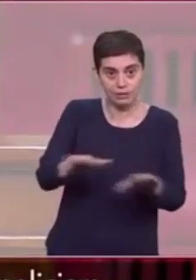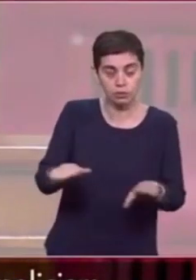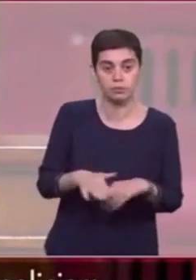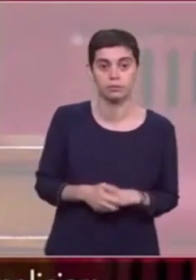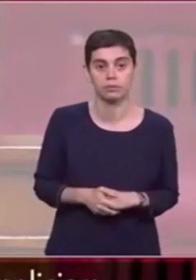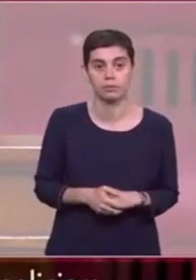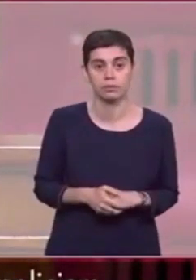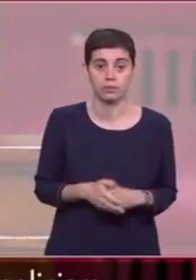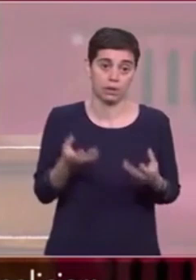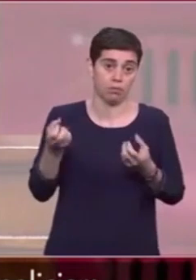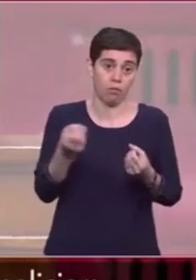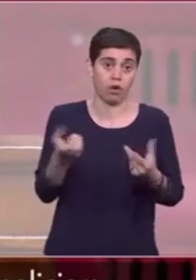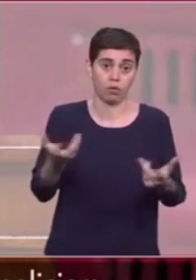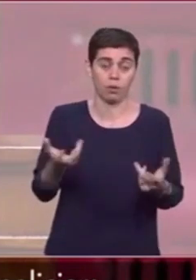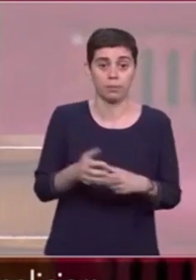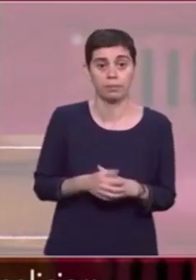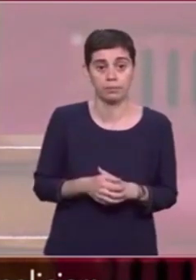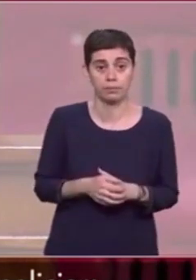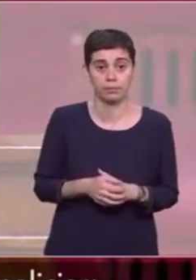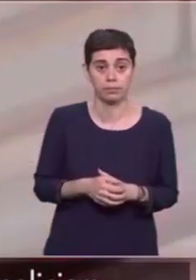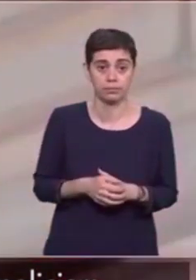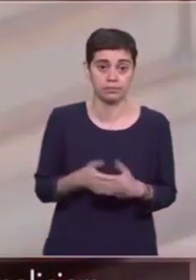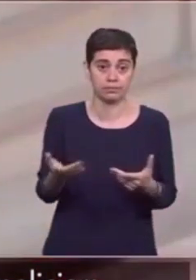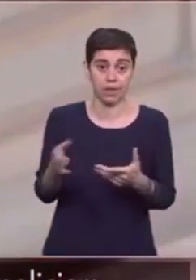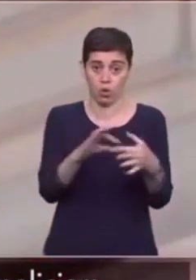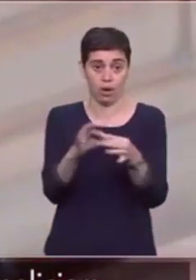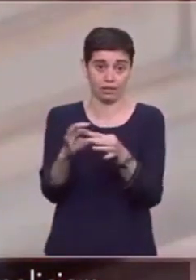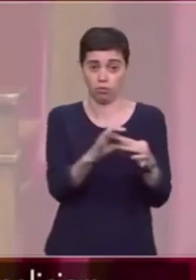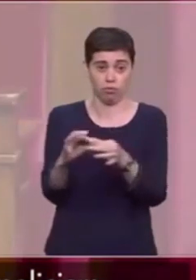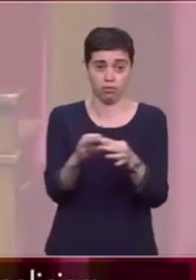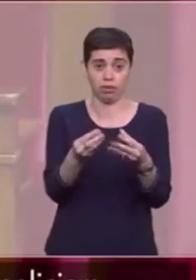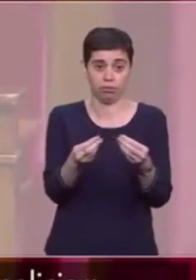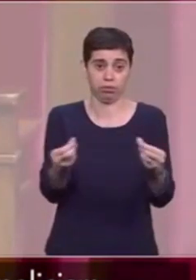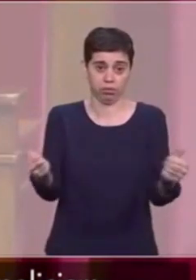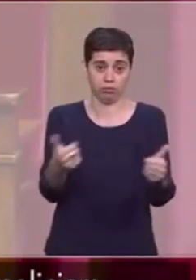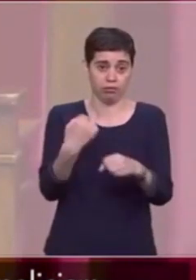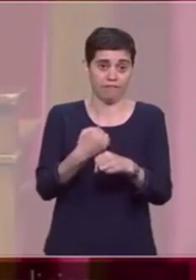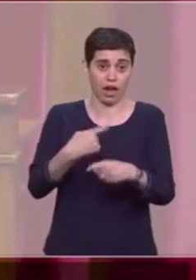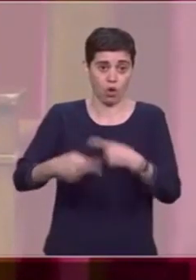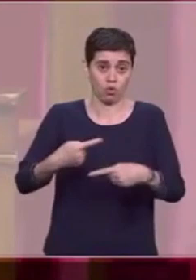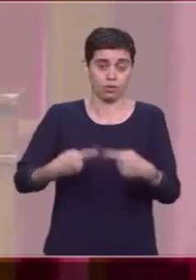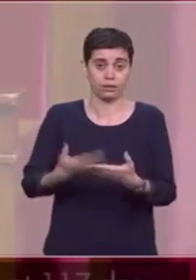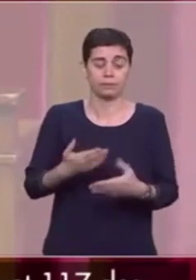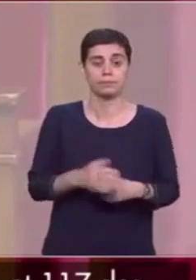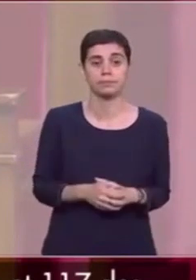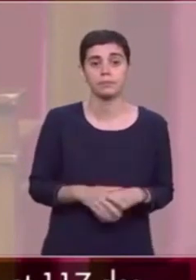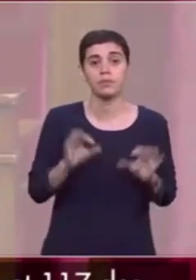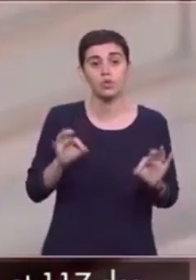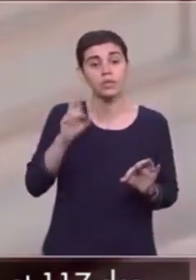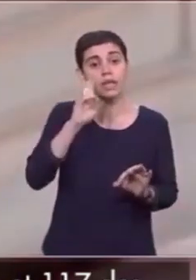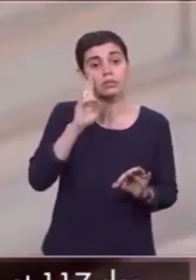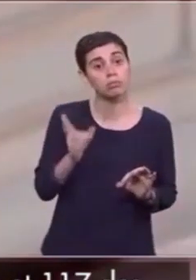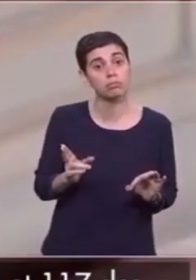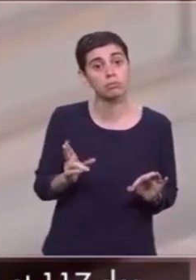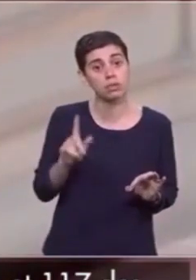Et ce qui génère souvent, effectivement, une dégradation de la relation. Et c'est ce à quoi nous travaillons. Et puis enfin, vous avez raison, mais nous ne le nions pas avec